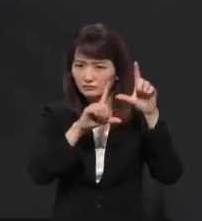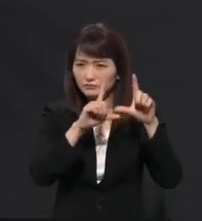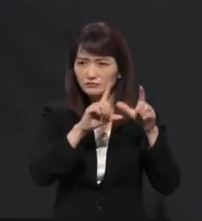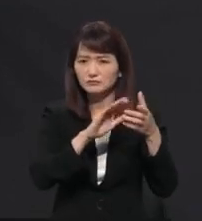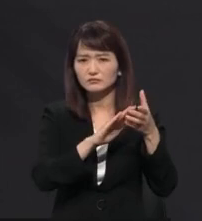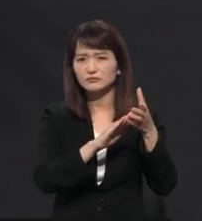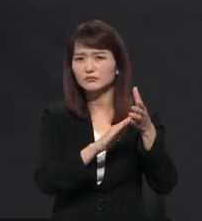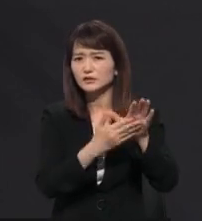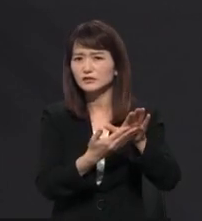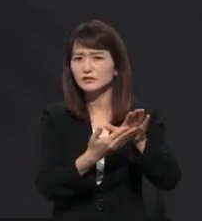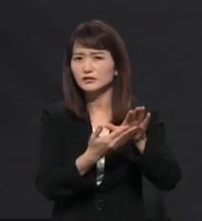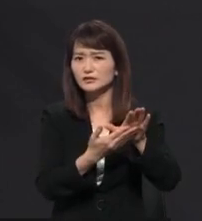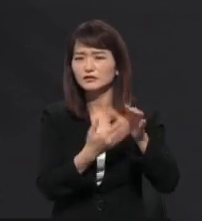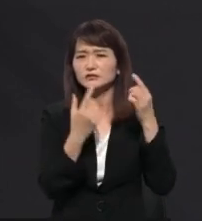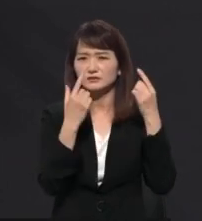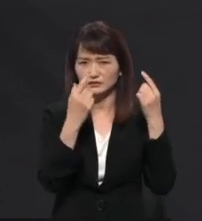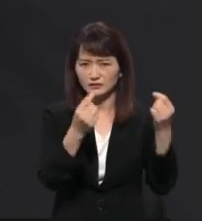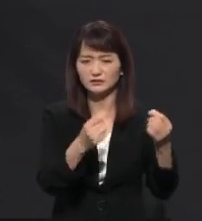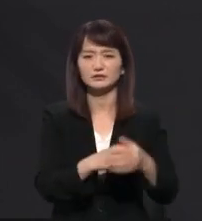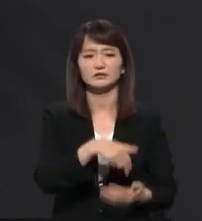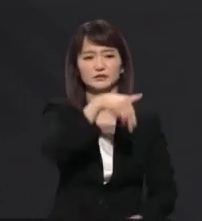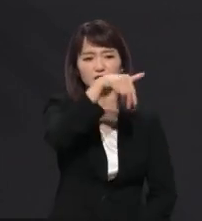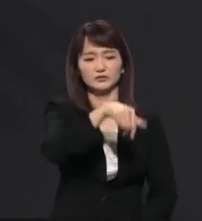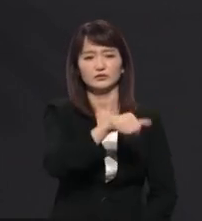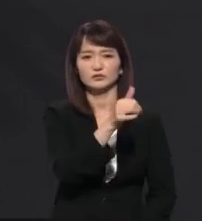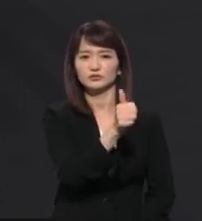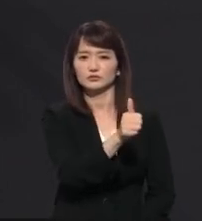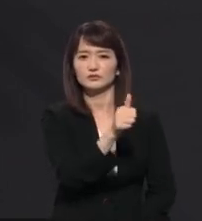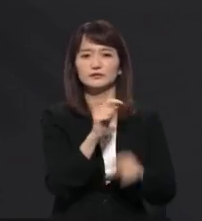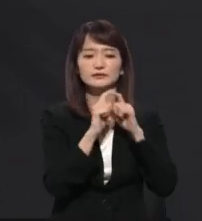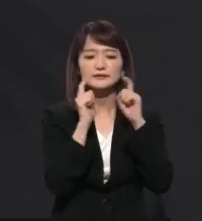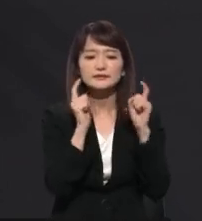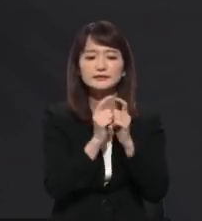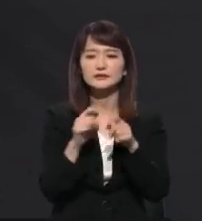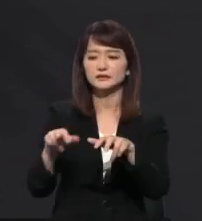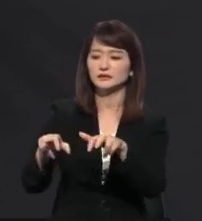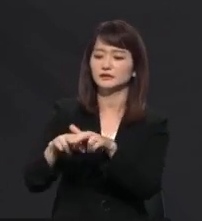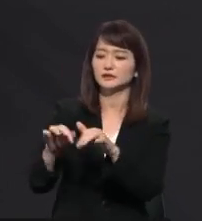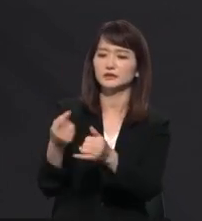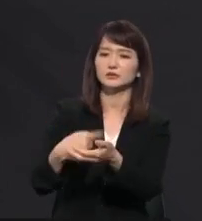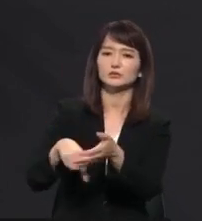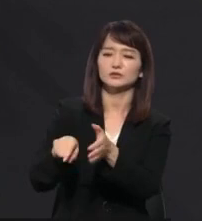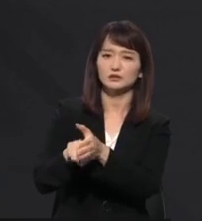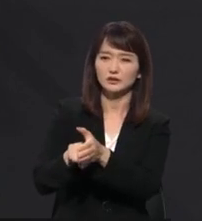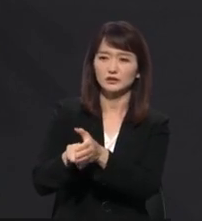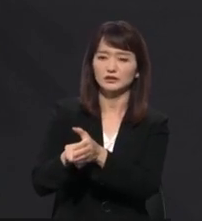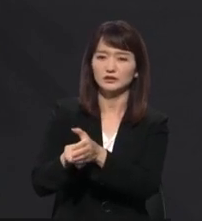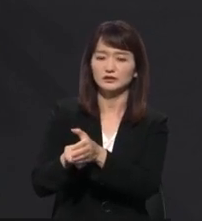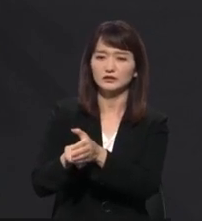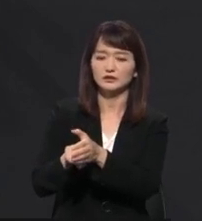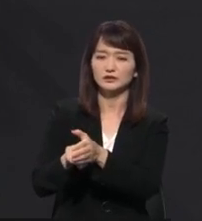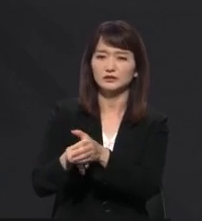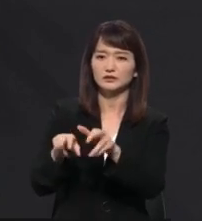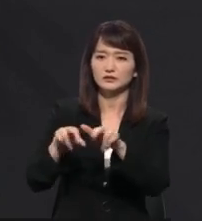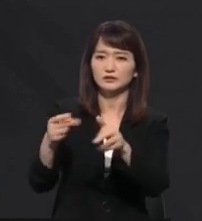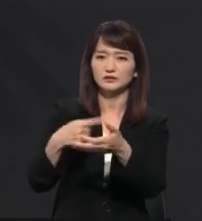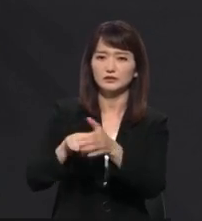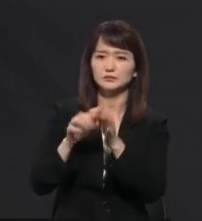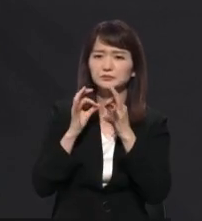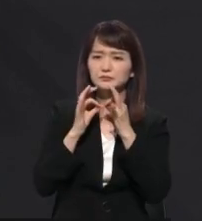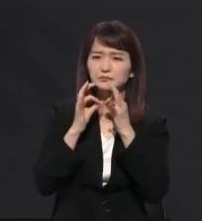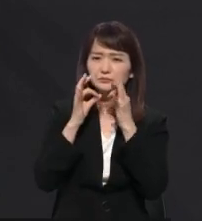항상 똑같은 거 같아요 저희는 그분이 이제 개인적으로 어떤 장애인들을 위한다 그리고 또 장애인들을 위해서